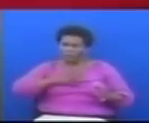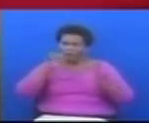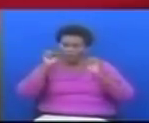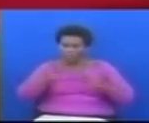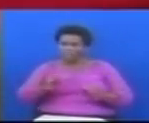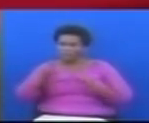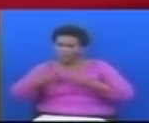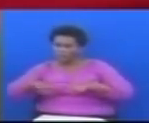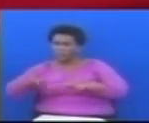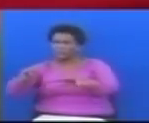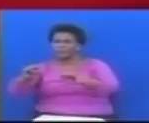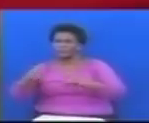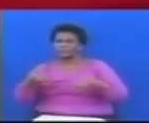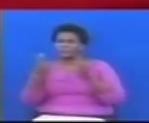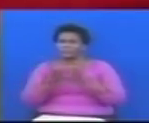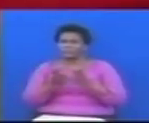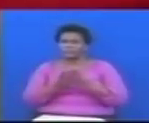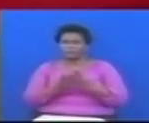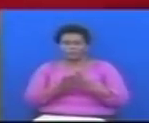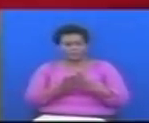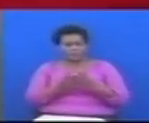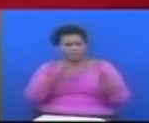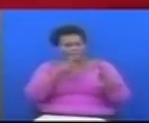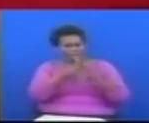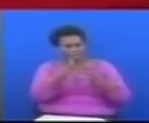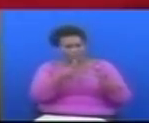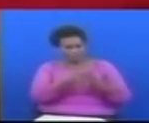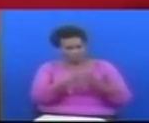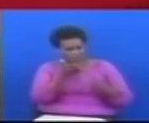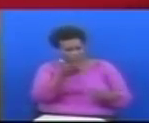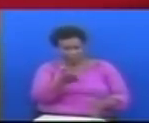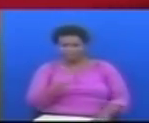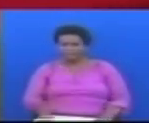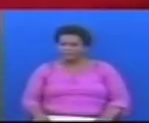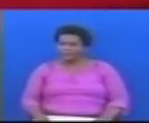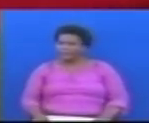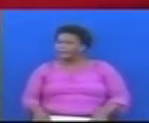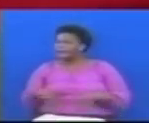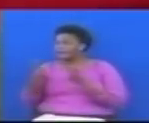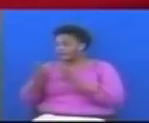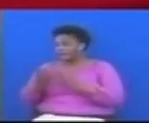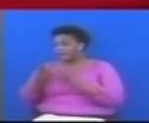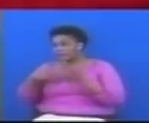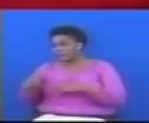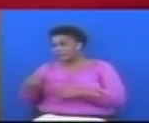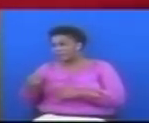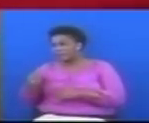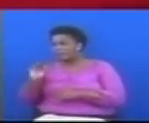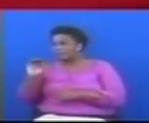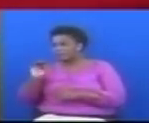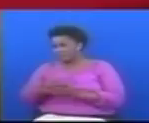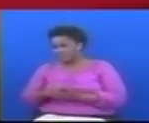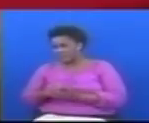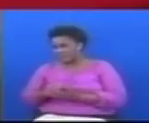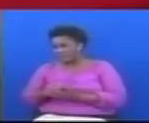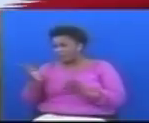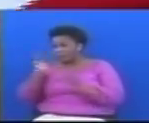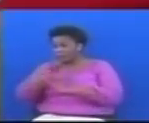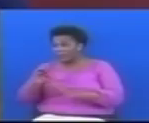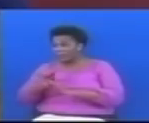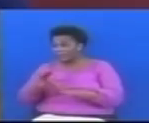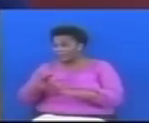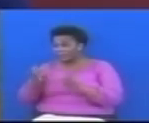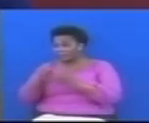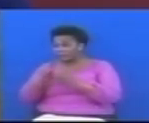vijiji hivyo ambavyo vimeainishwa viwashwe, na kwamba ni mwahidi mheshimiwa mbunge baada tu bunge la bajeti tutafanya naye ziara katika mkoa wa Kigoma. Asante